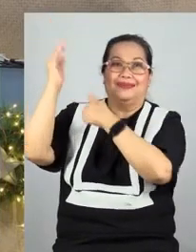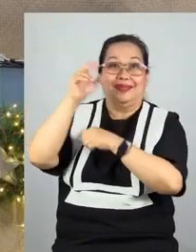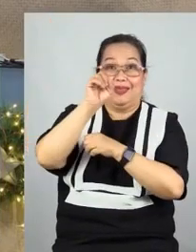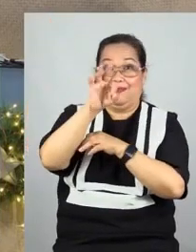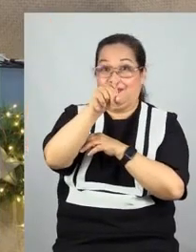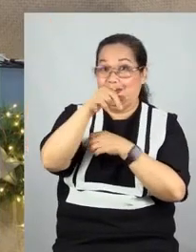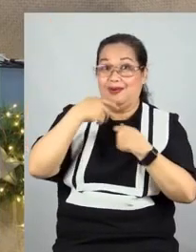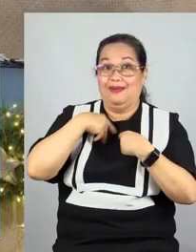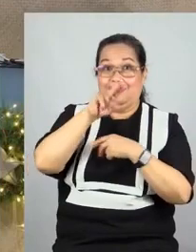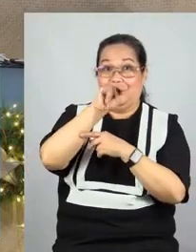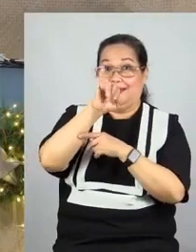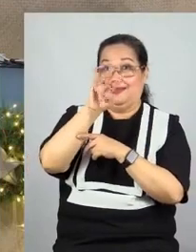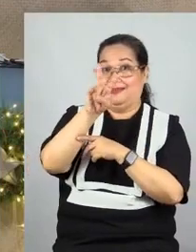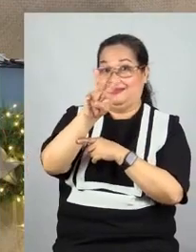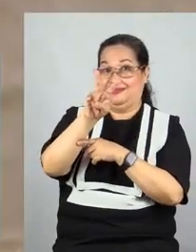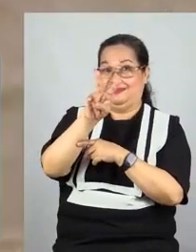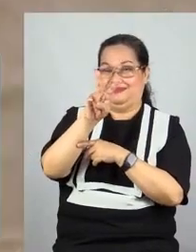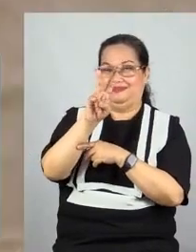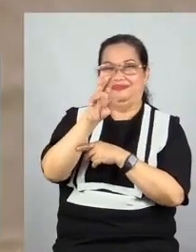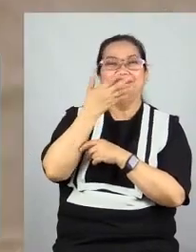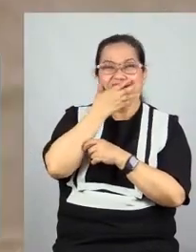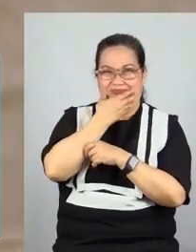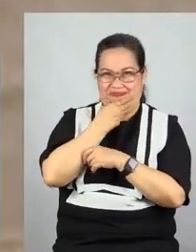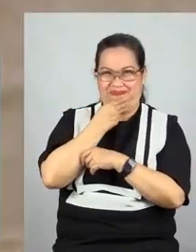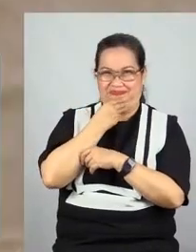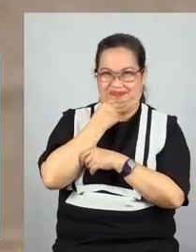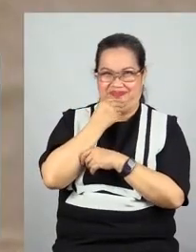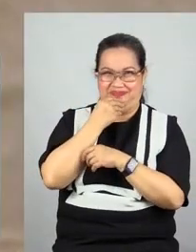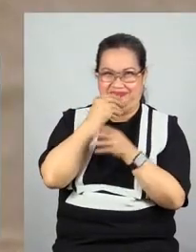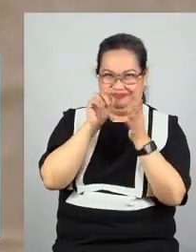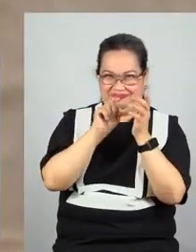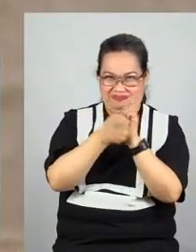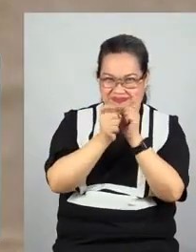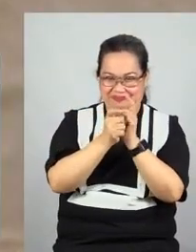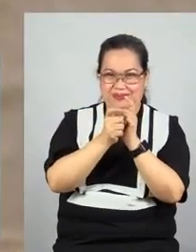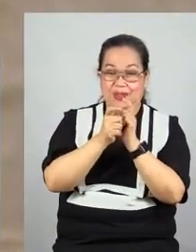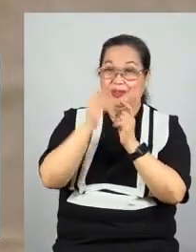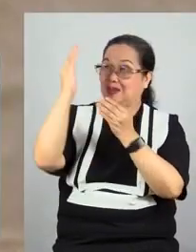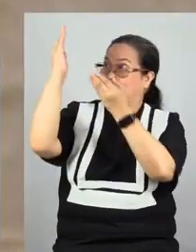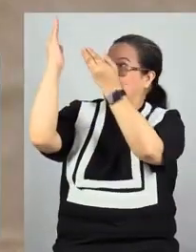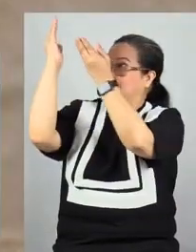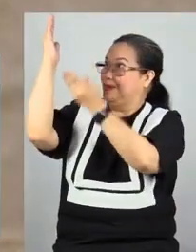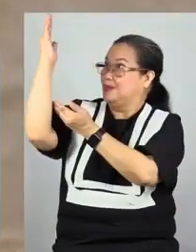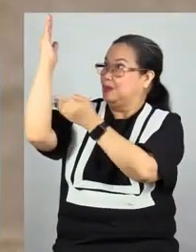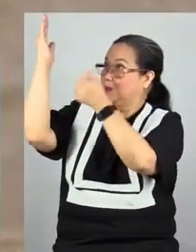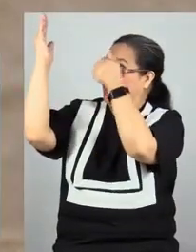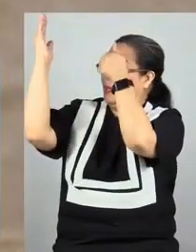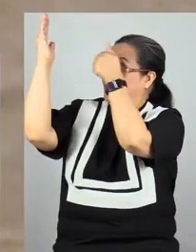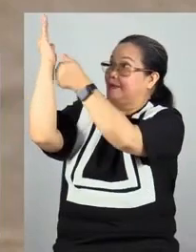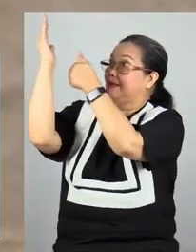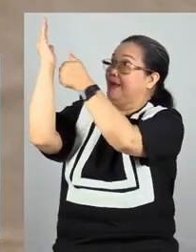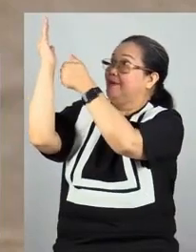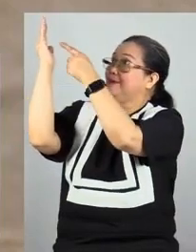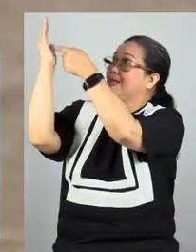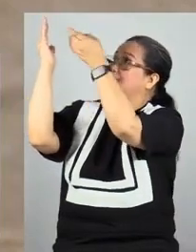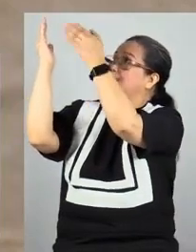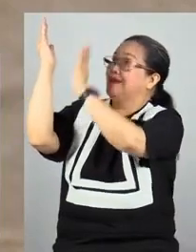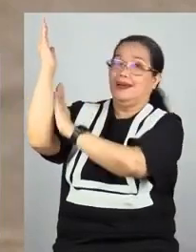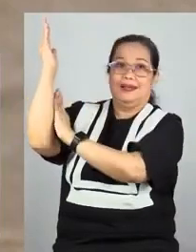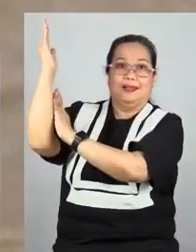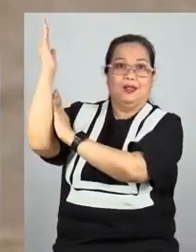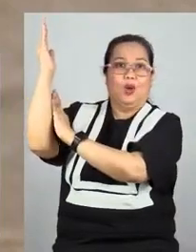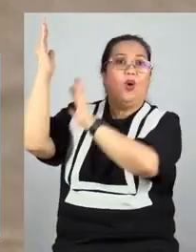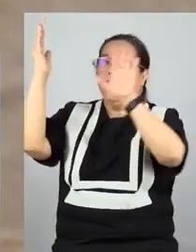kayo, mas maganda yung translation doon. Who being in very nature God. Ganun